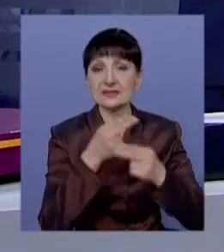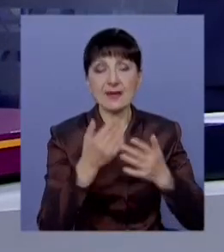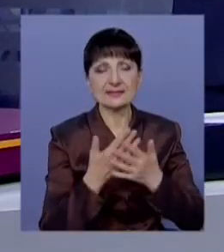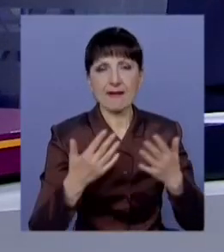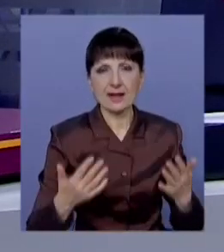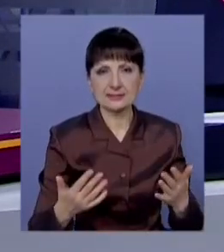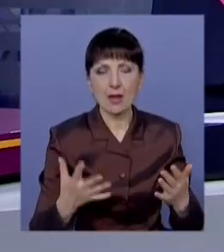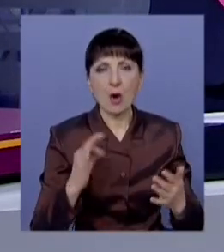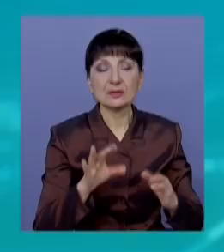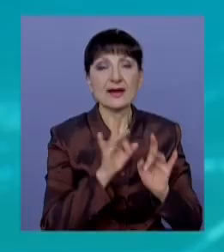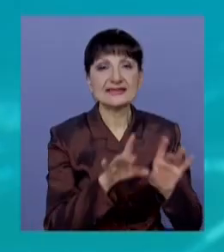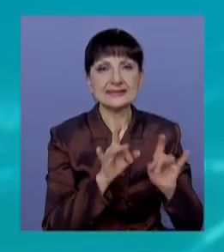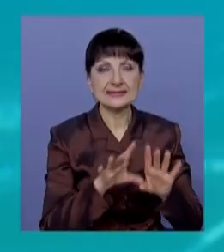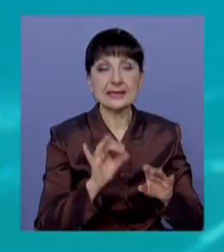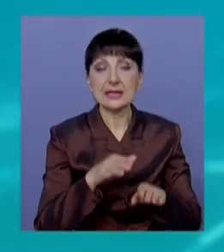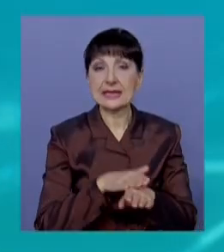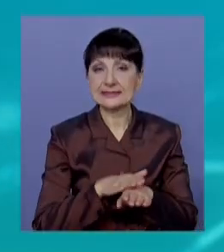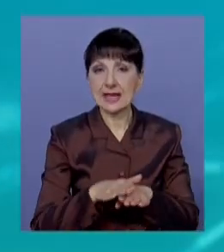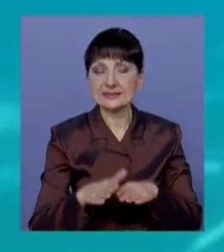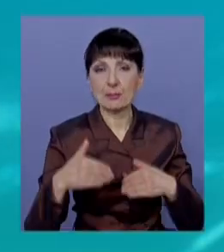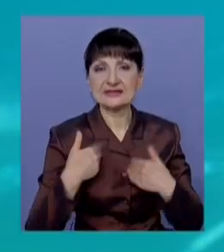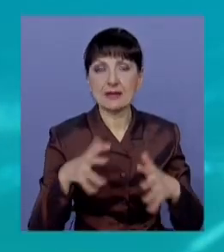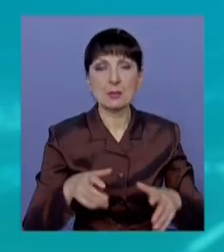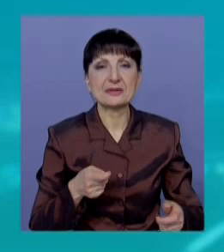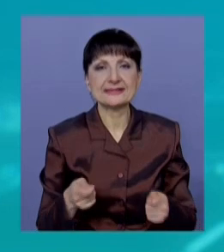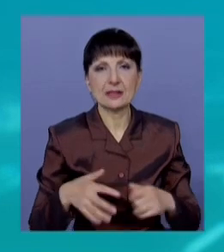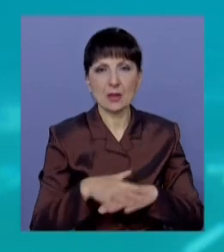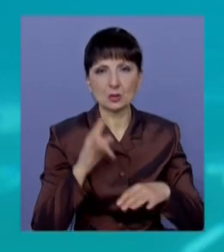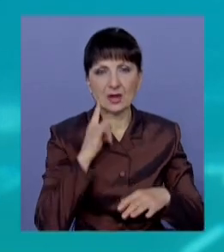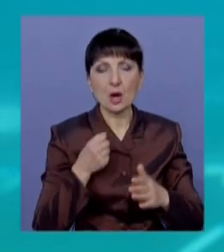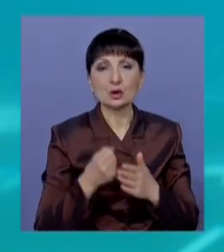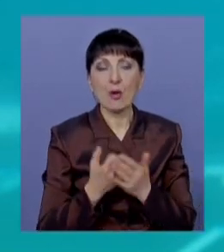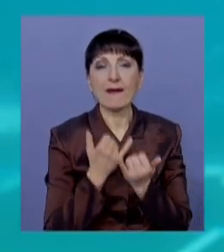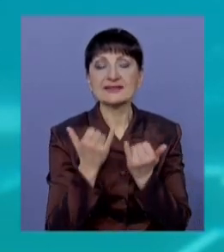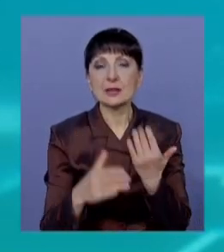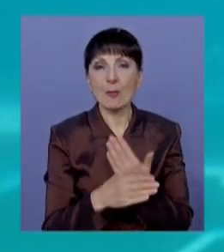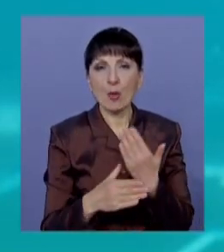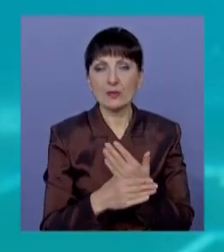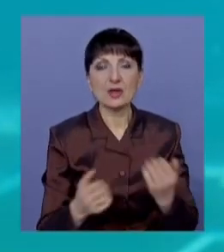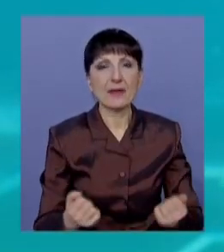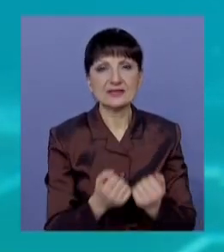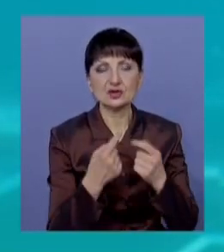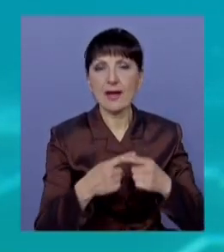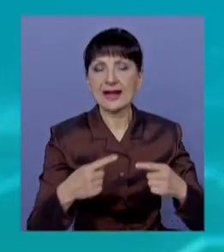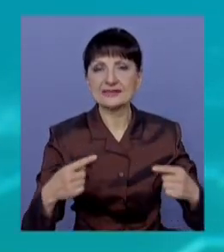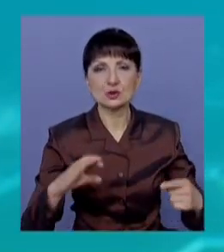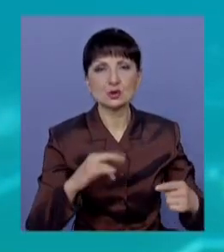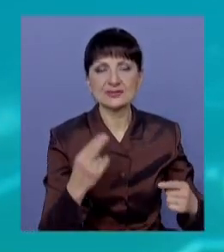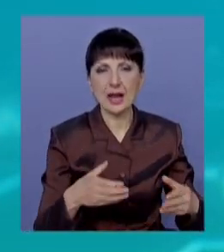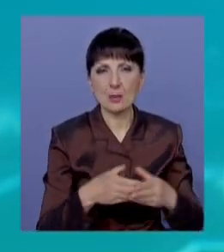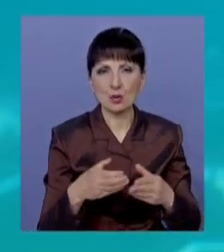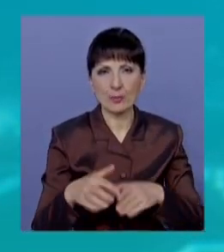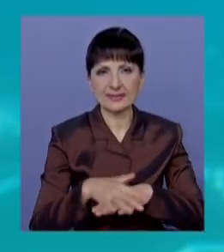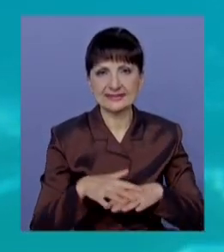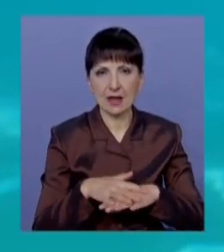разная – от разъяснения и реализации послания президента народа Казахстана до оказания помощи и поддержки различным социальным группам